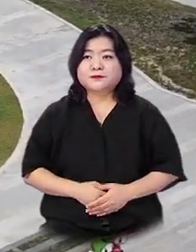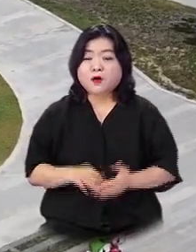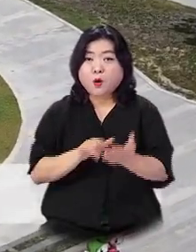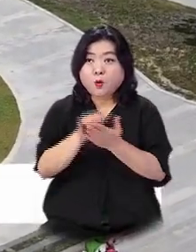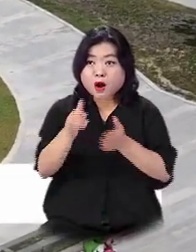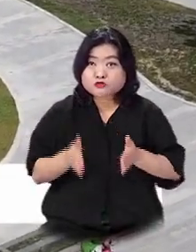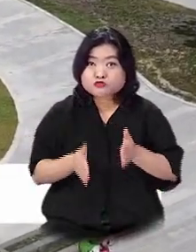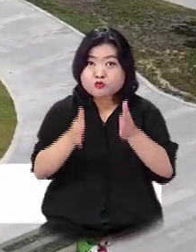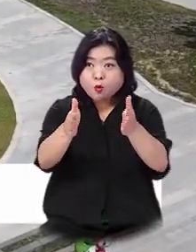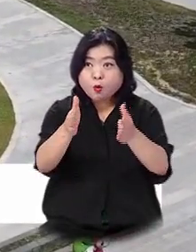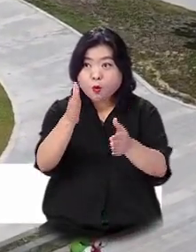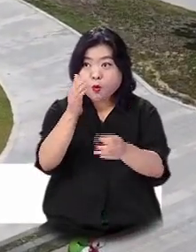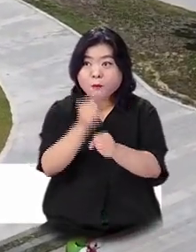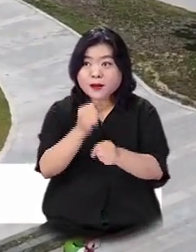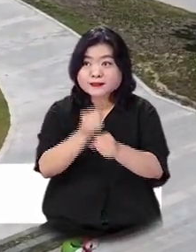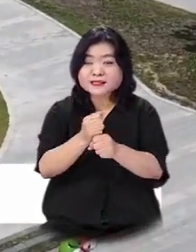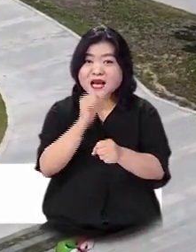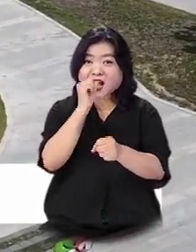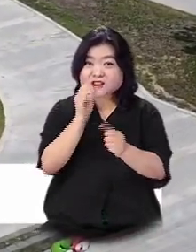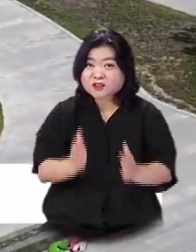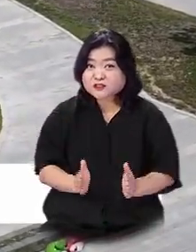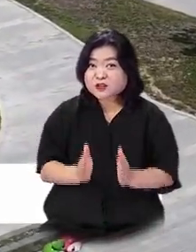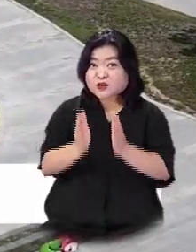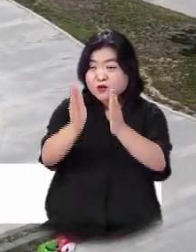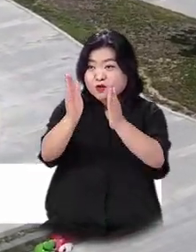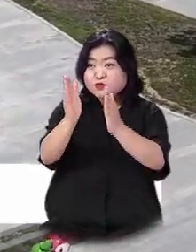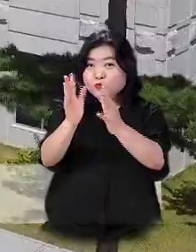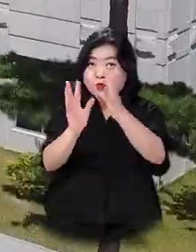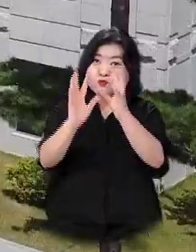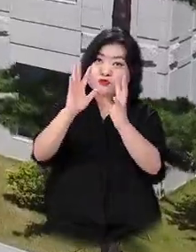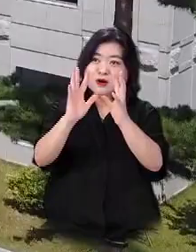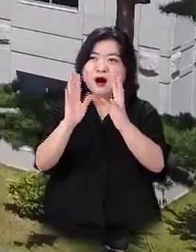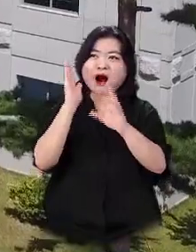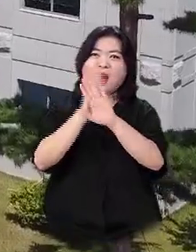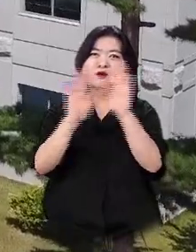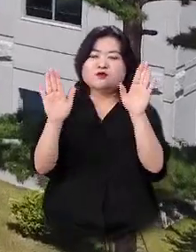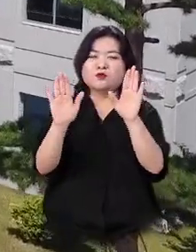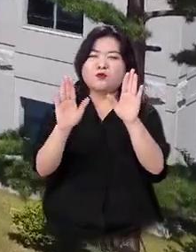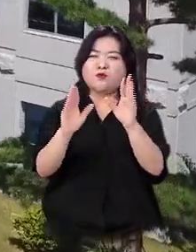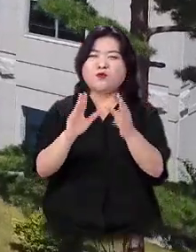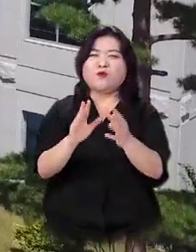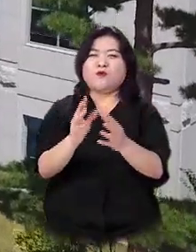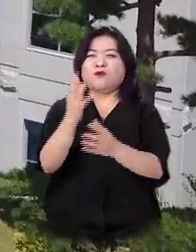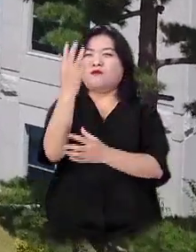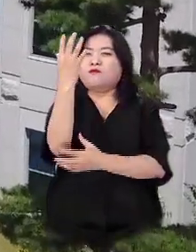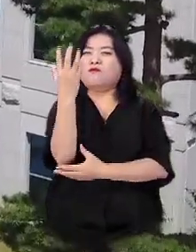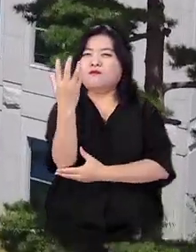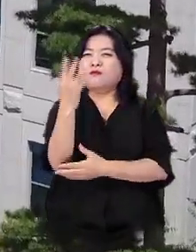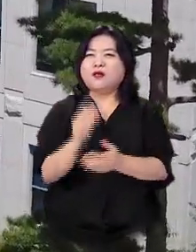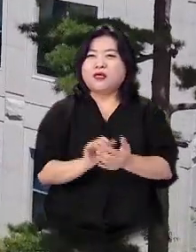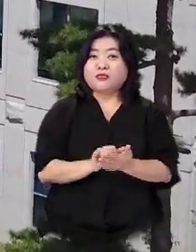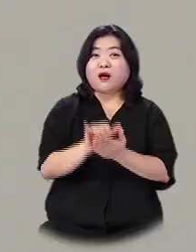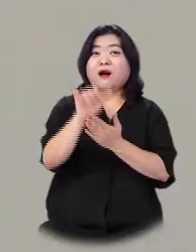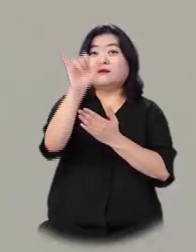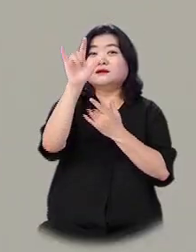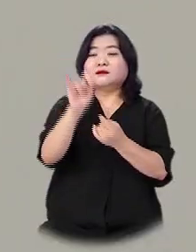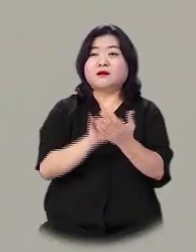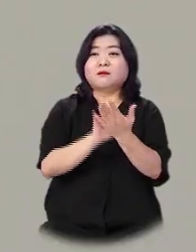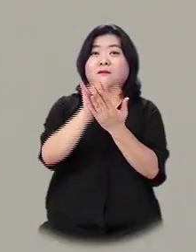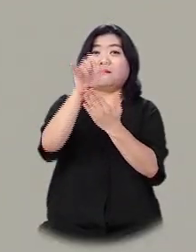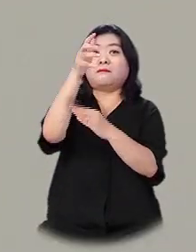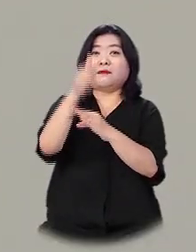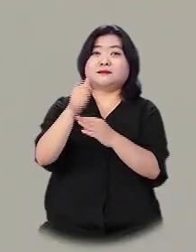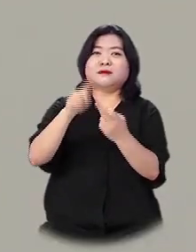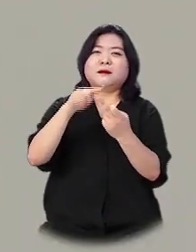활주로를 형상화한 철제 조형물이 하늘 높이 솟았습니다. 곱게 뻗은 활주로에서 날아오르듯 조형물 꼭대기에